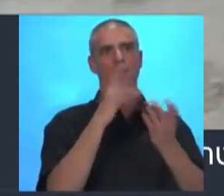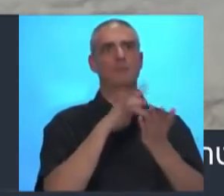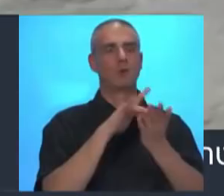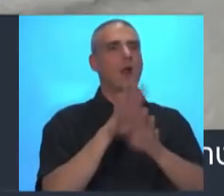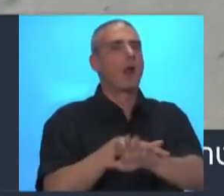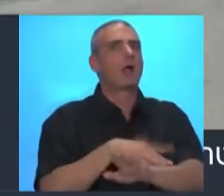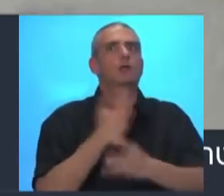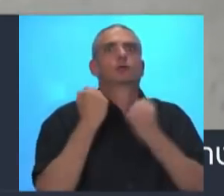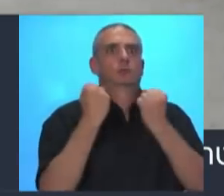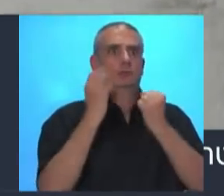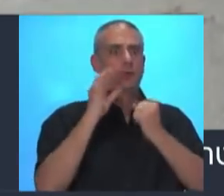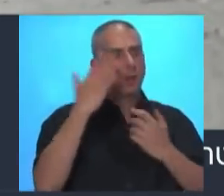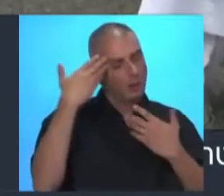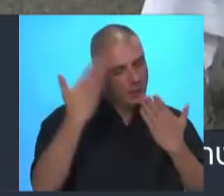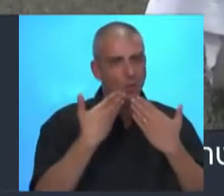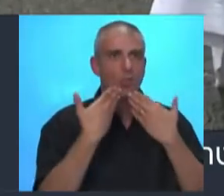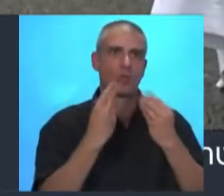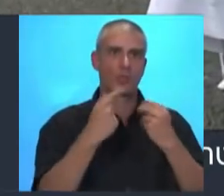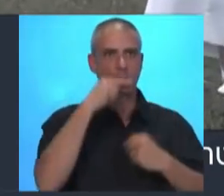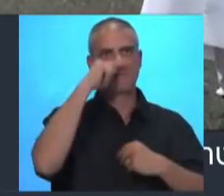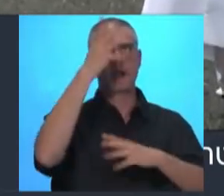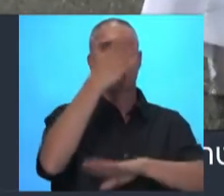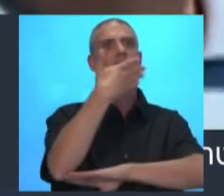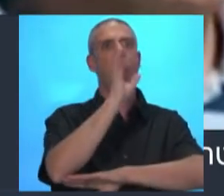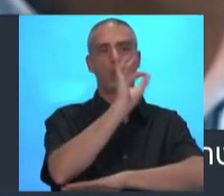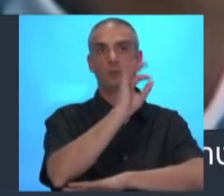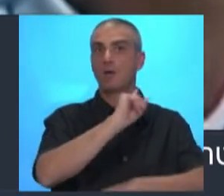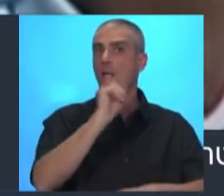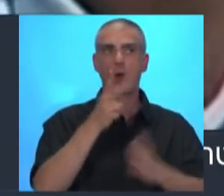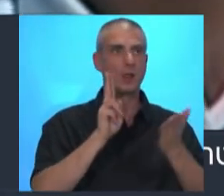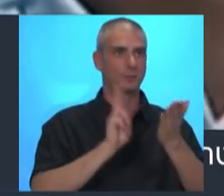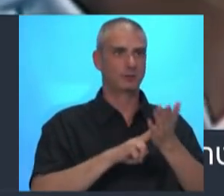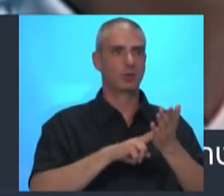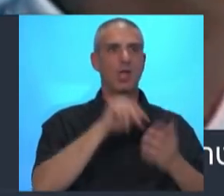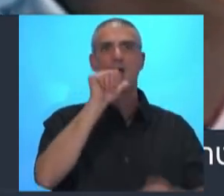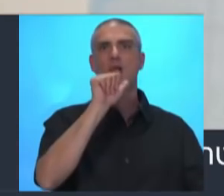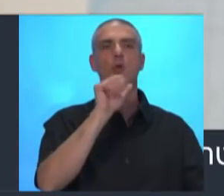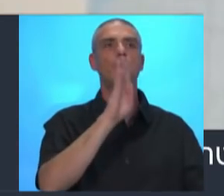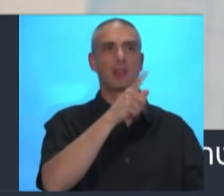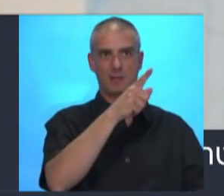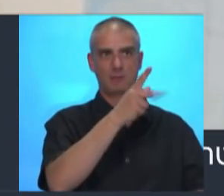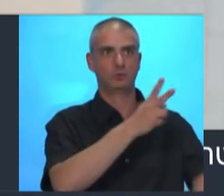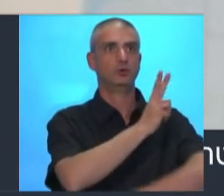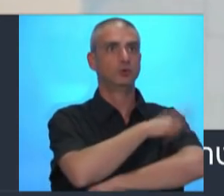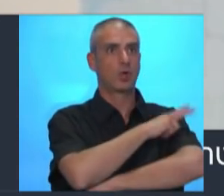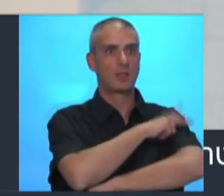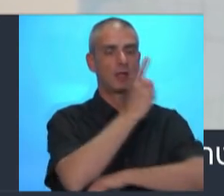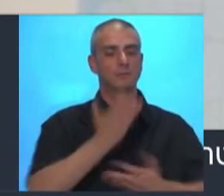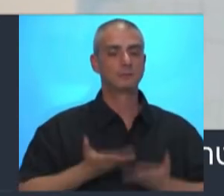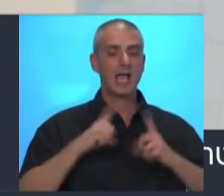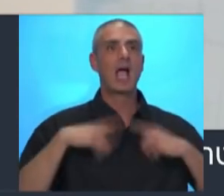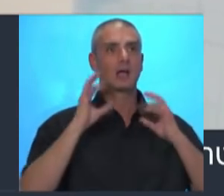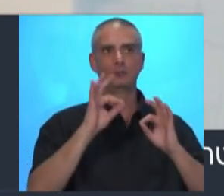לרגשות עזים של הכרת תודה וגאווה לאומית. כל זאת בזכות ארנו בלטראם, השוטר שהקריב את חייו,